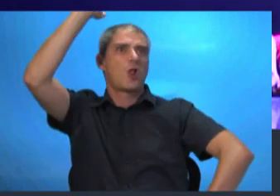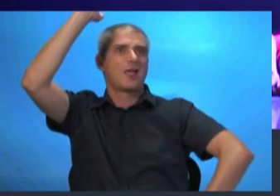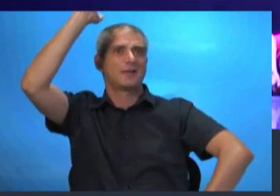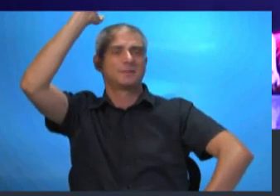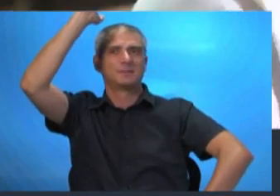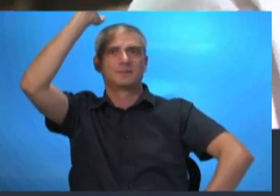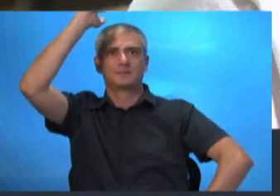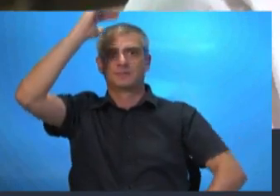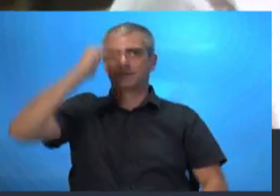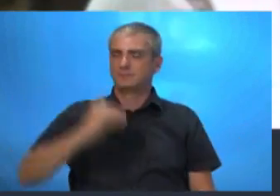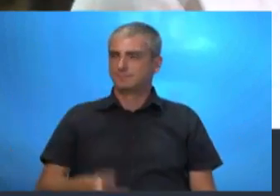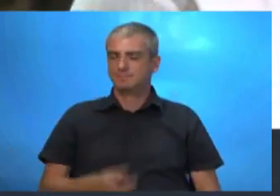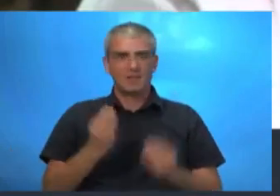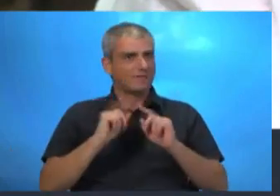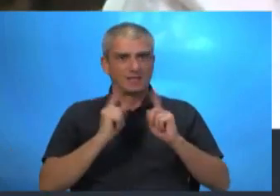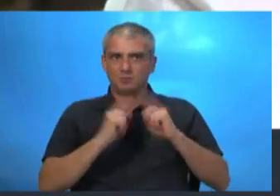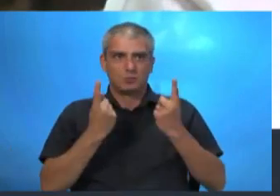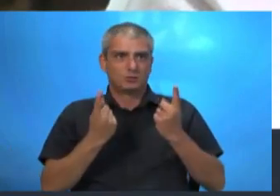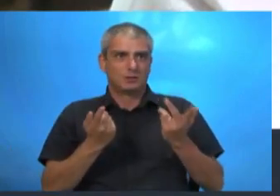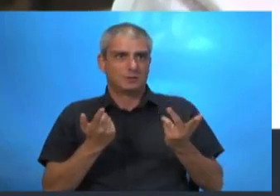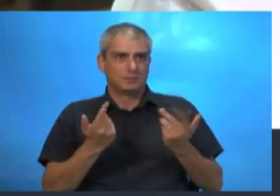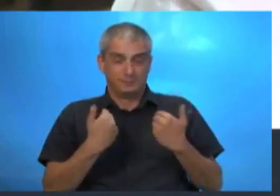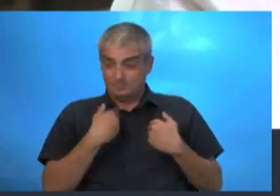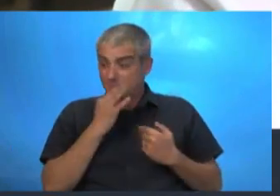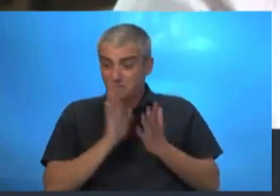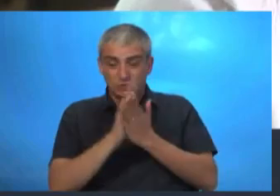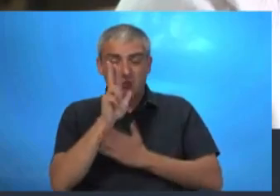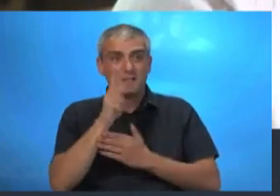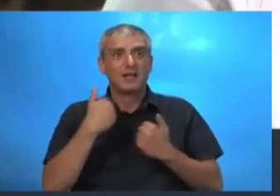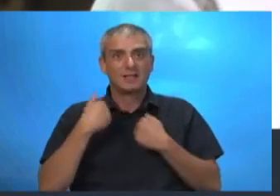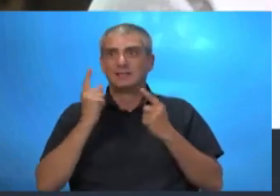הכי מוזר לי בסיפור הזה, שבגיל 18 אני צריכה